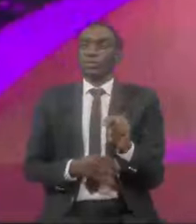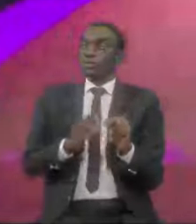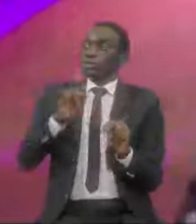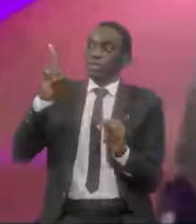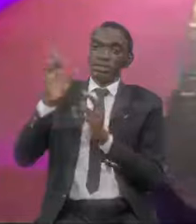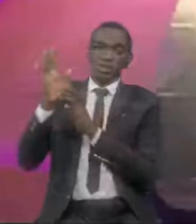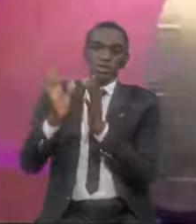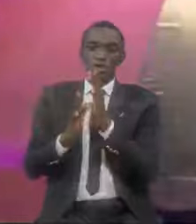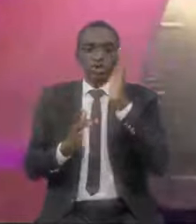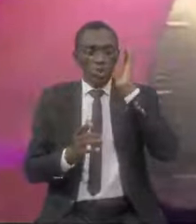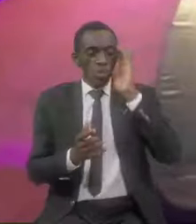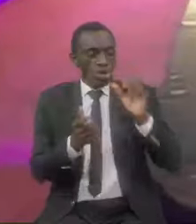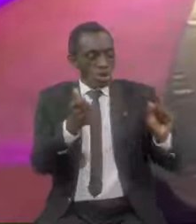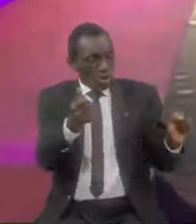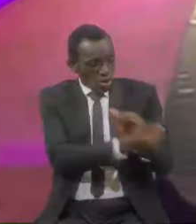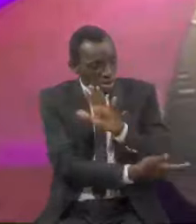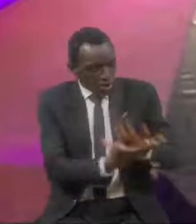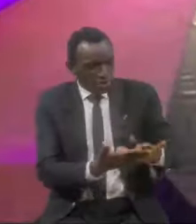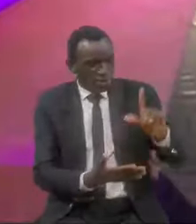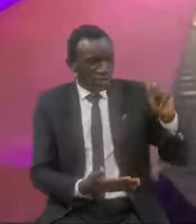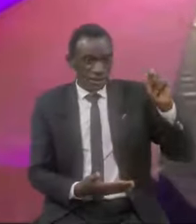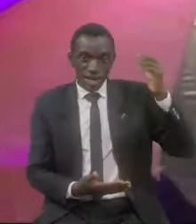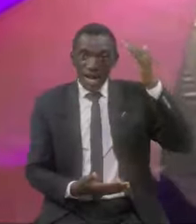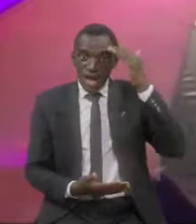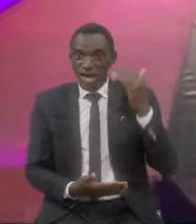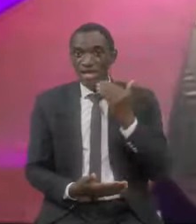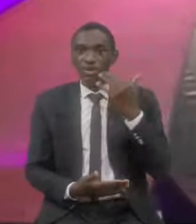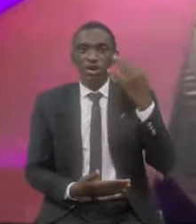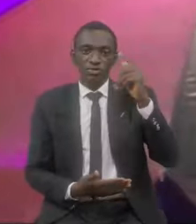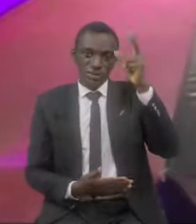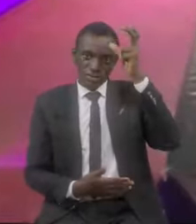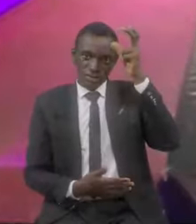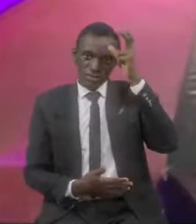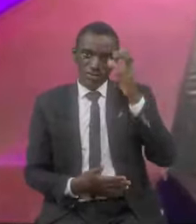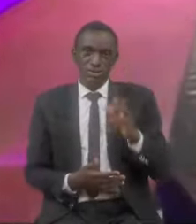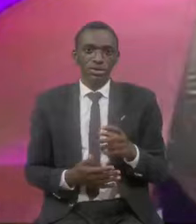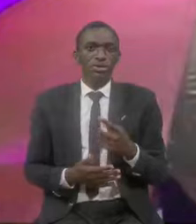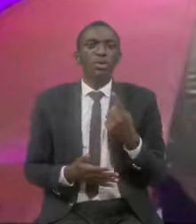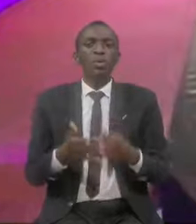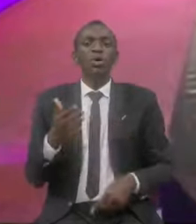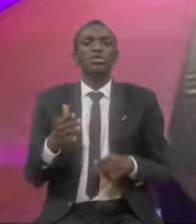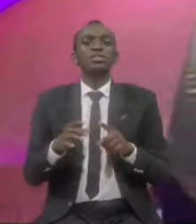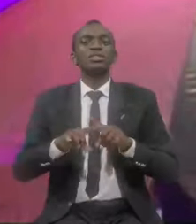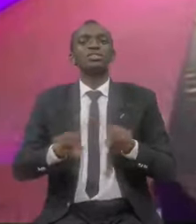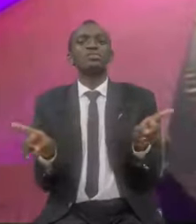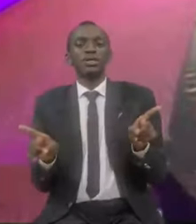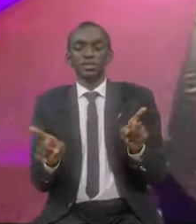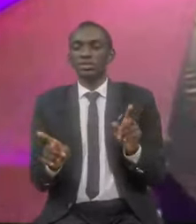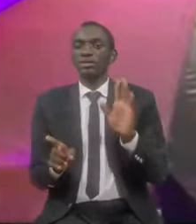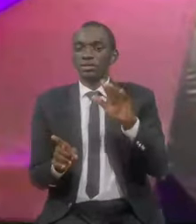va écraser la tête du diable. Quelle est la différence?